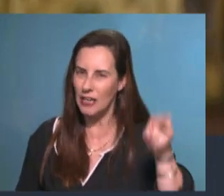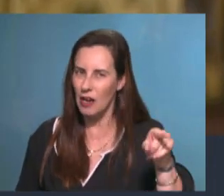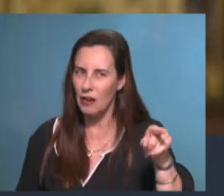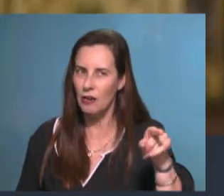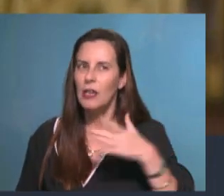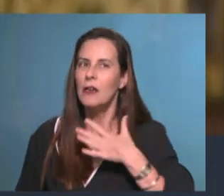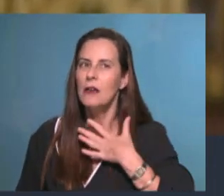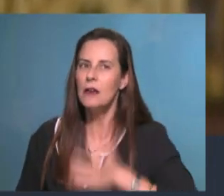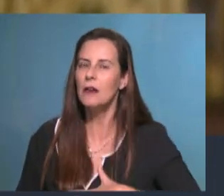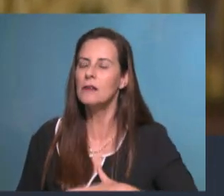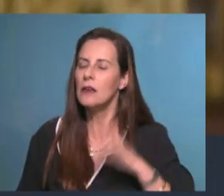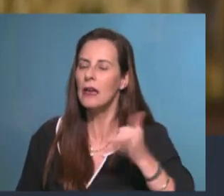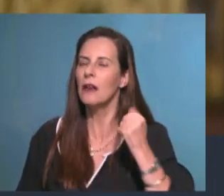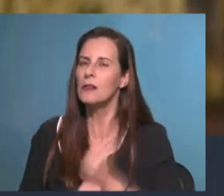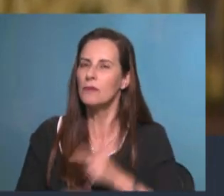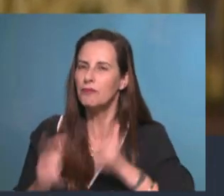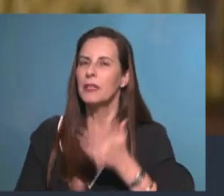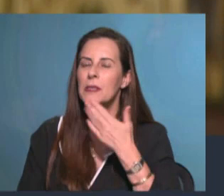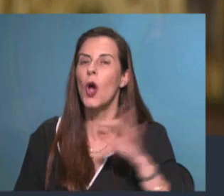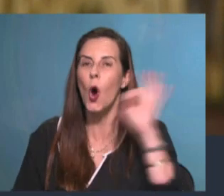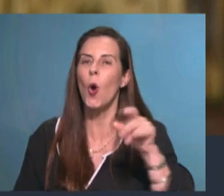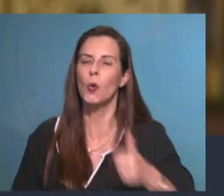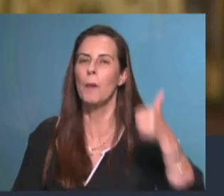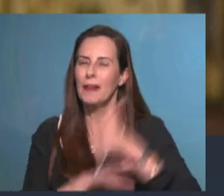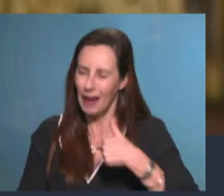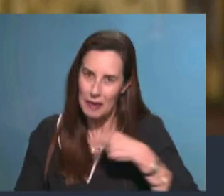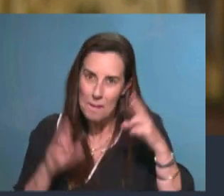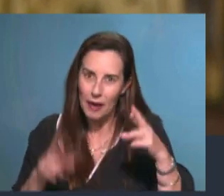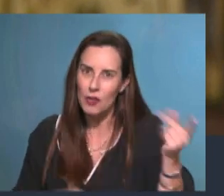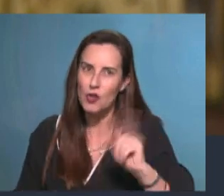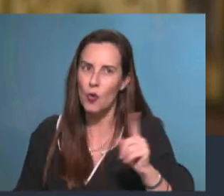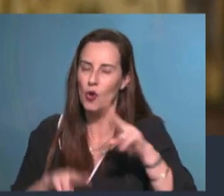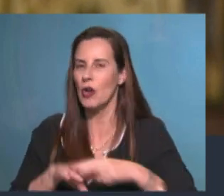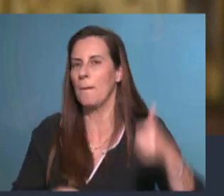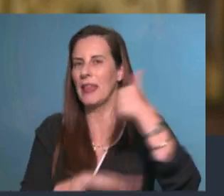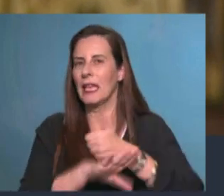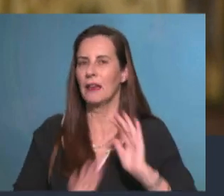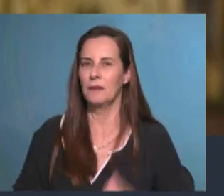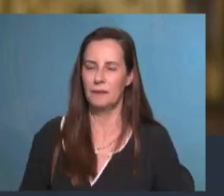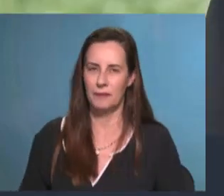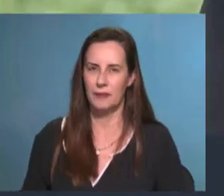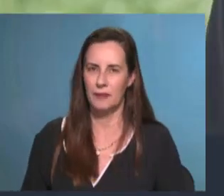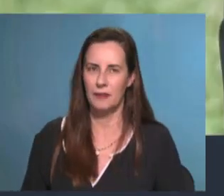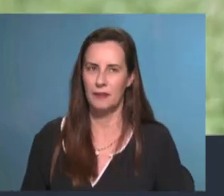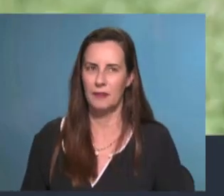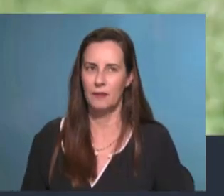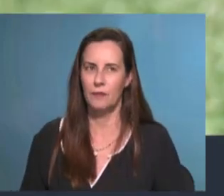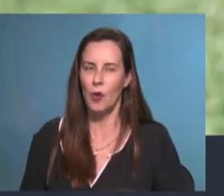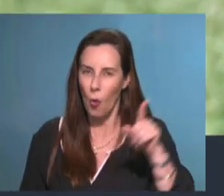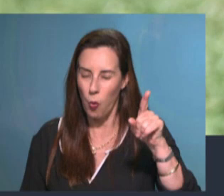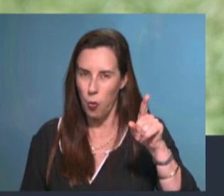ישאף לעימות נוסף עם ישראל כל עוד הוא מנהיג. אני מקווה שהוא לא יישאר מנהיג. הוא כתובת, אתה